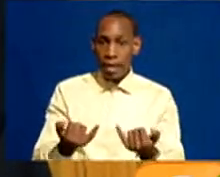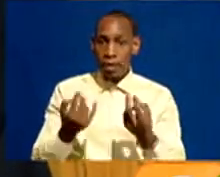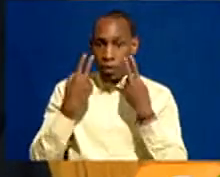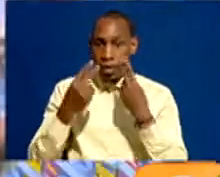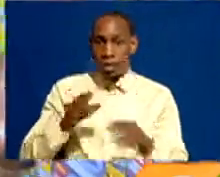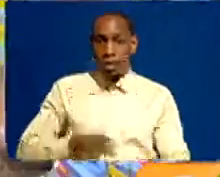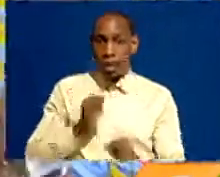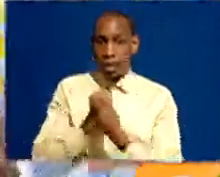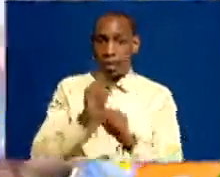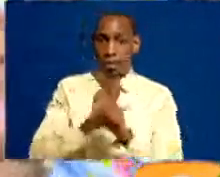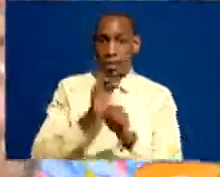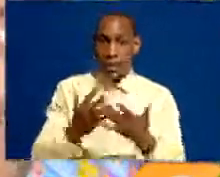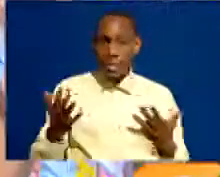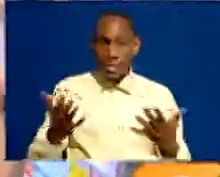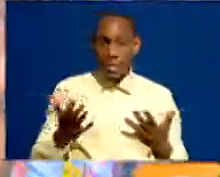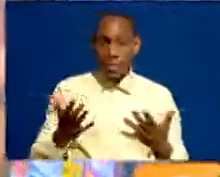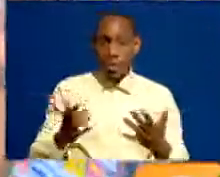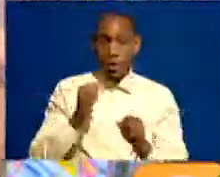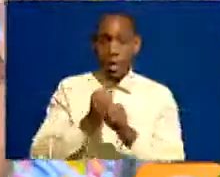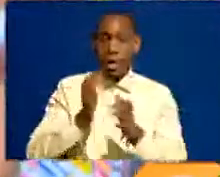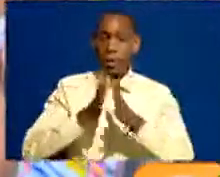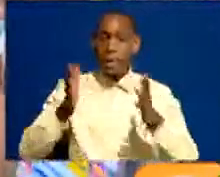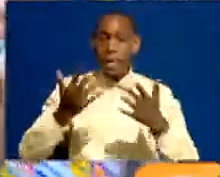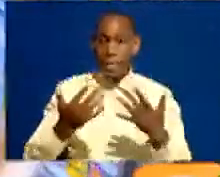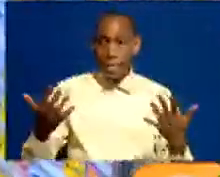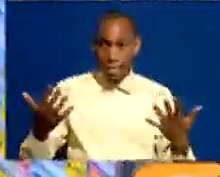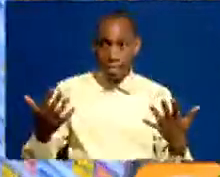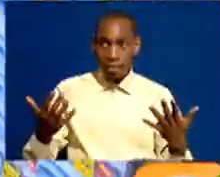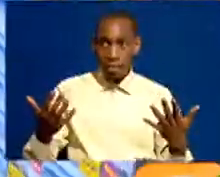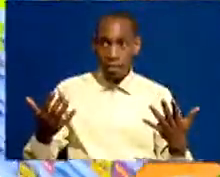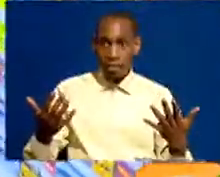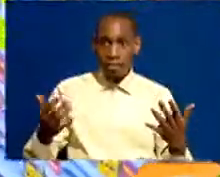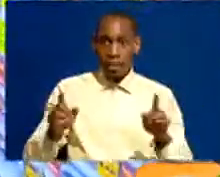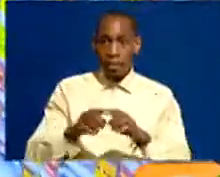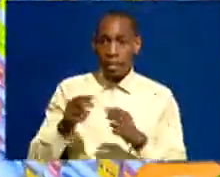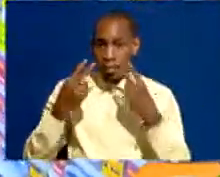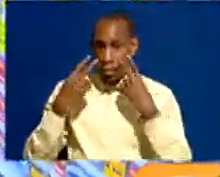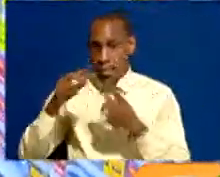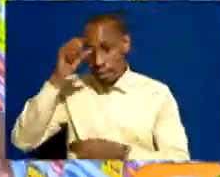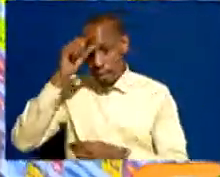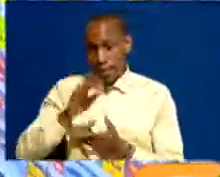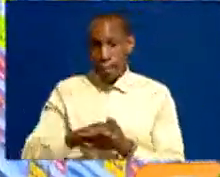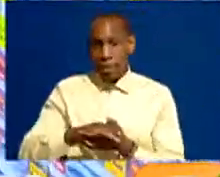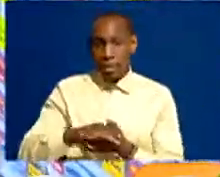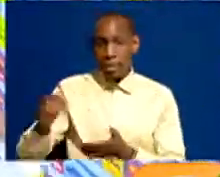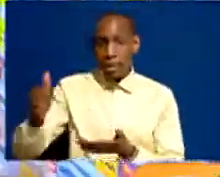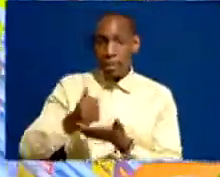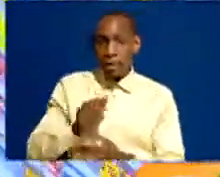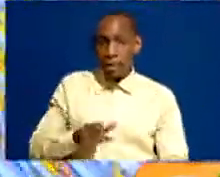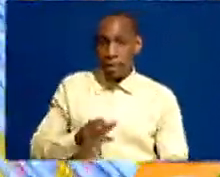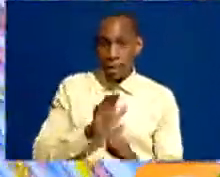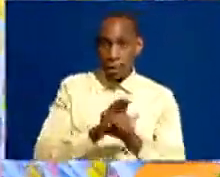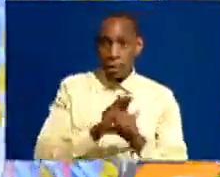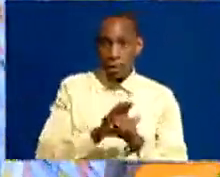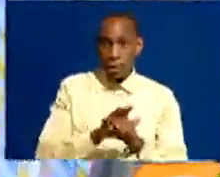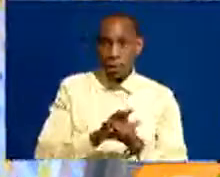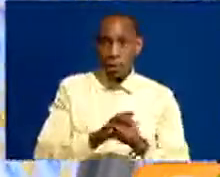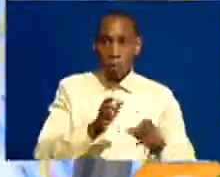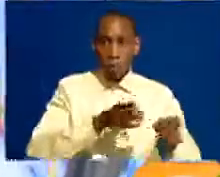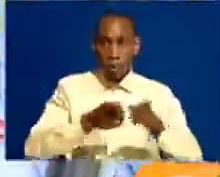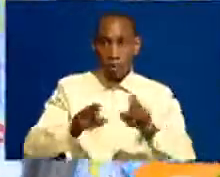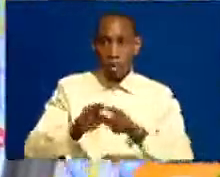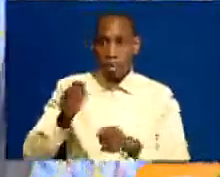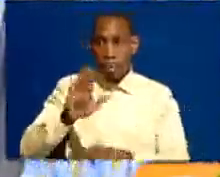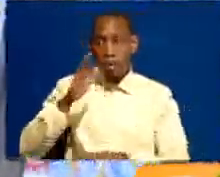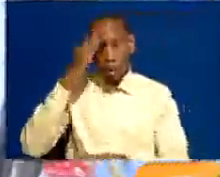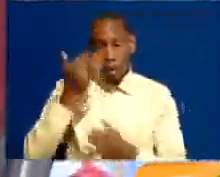mambo mengi na mambo makubwa. Vile tu tunaona kwa serikali, wanawake wengi sana wako kwa serikali. Wanawake wanajiamini sana juu unajua sasa